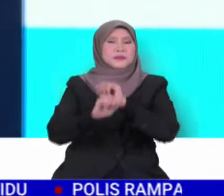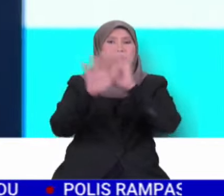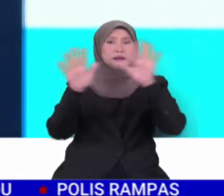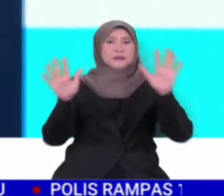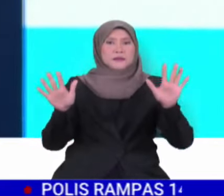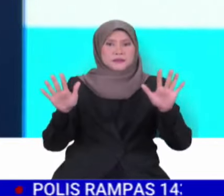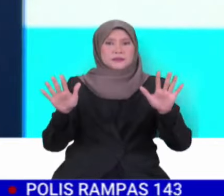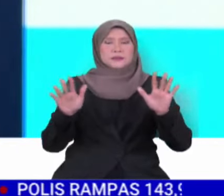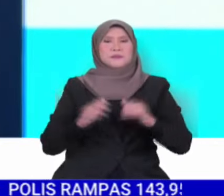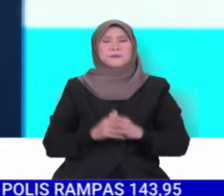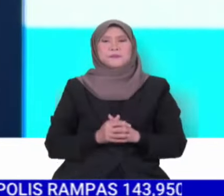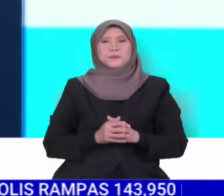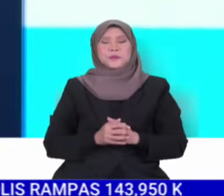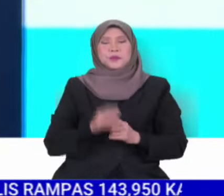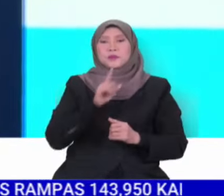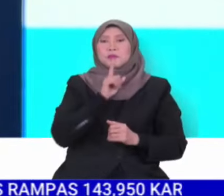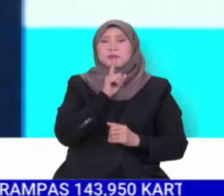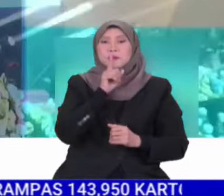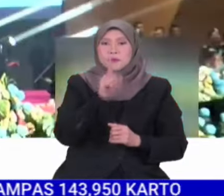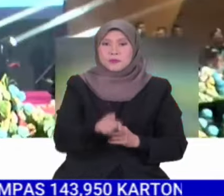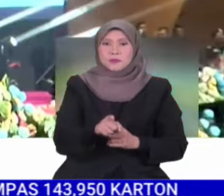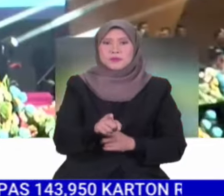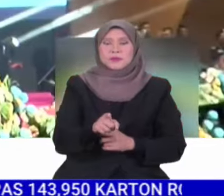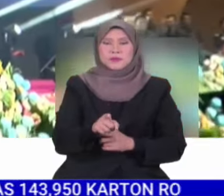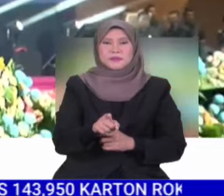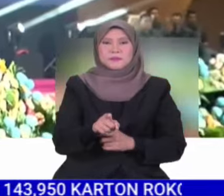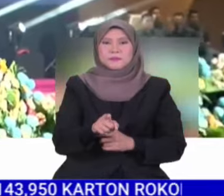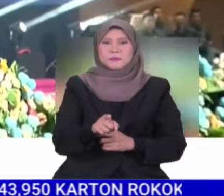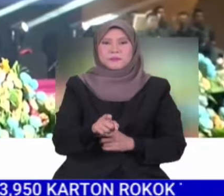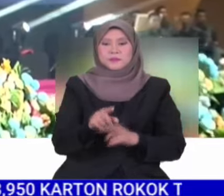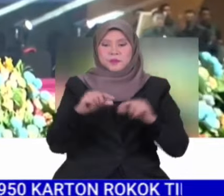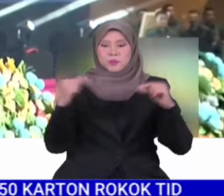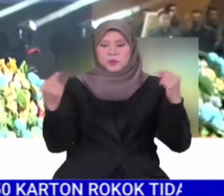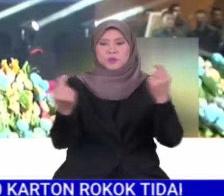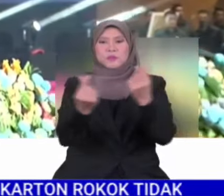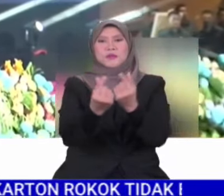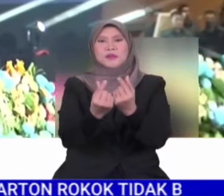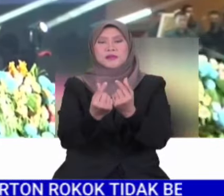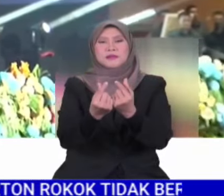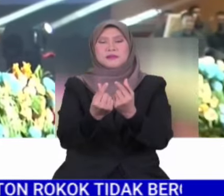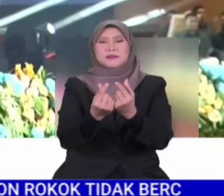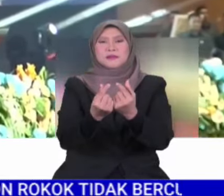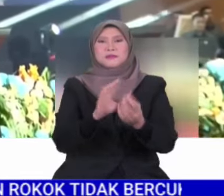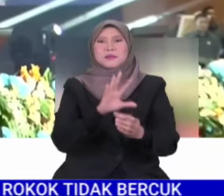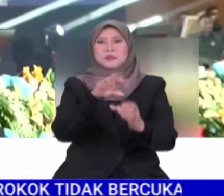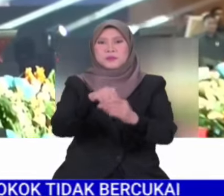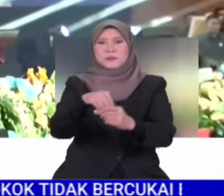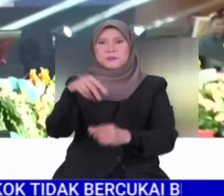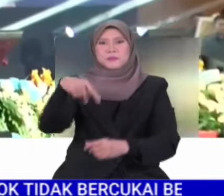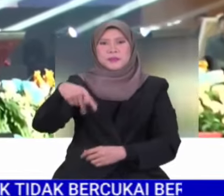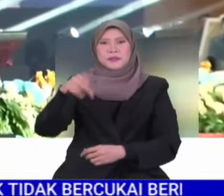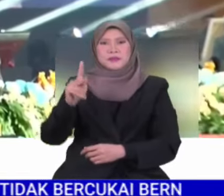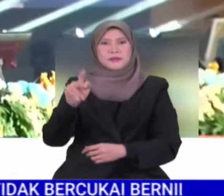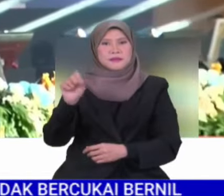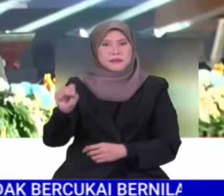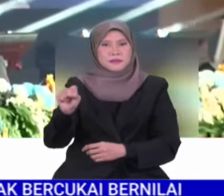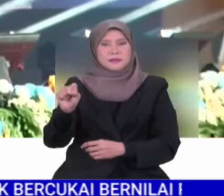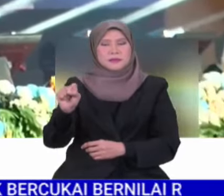jelas untuk memastikan bahawa golongan yang masuk dalam kategori PKS,